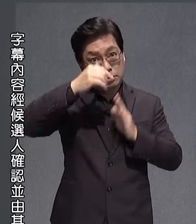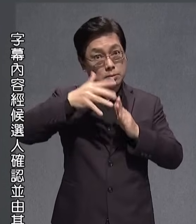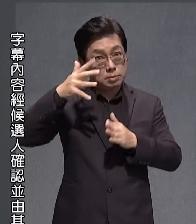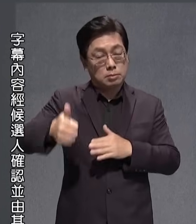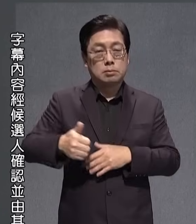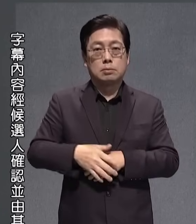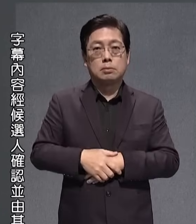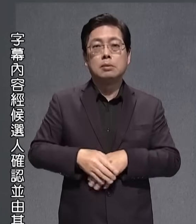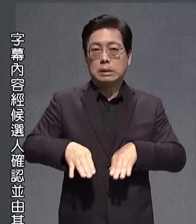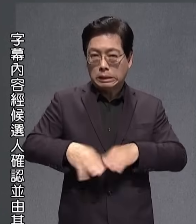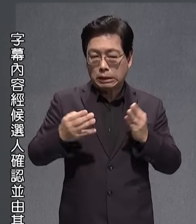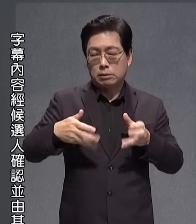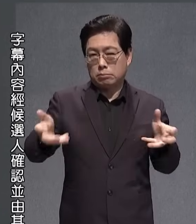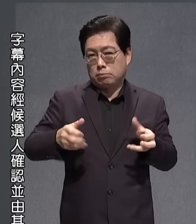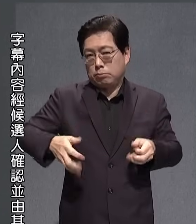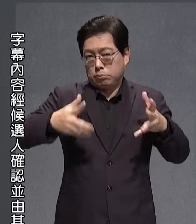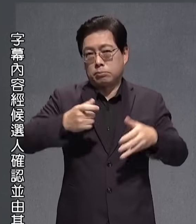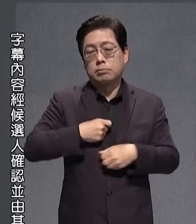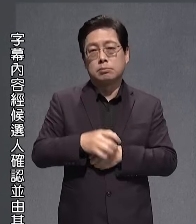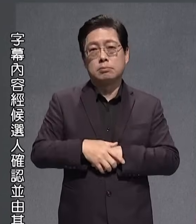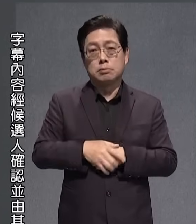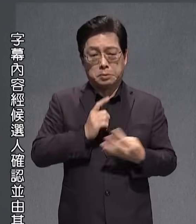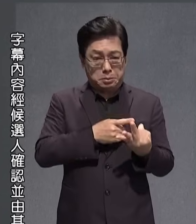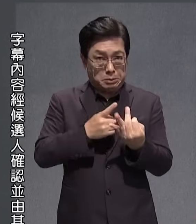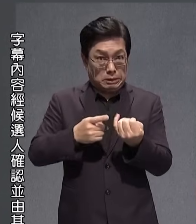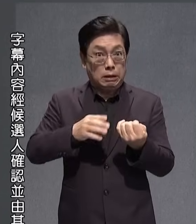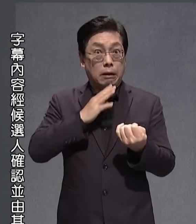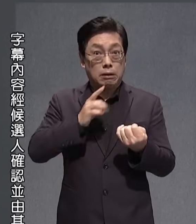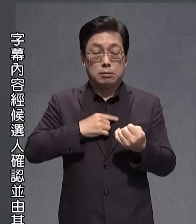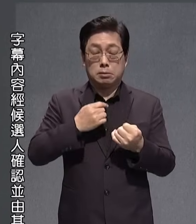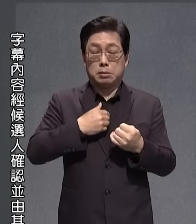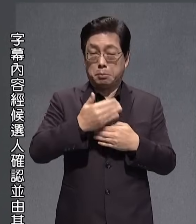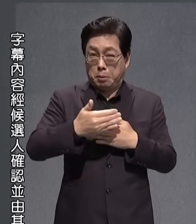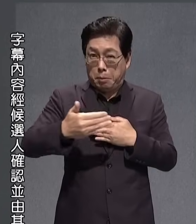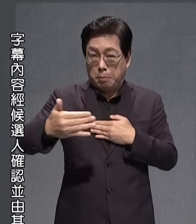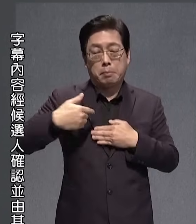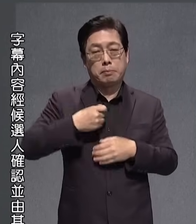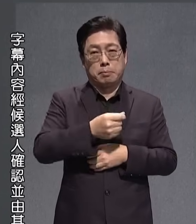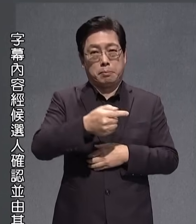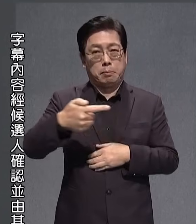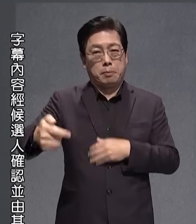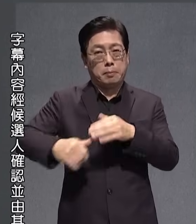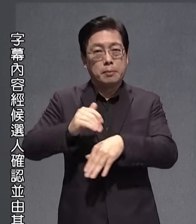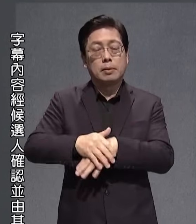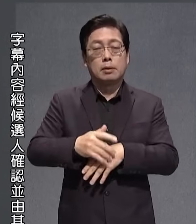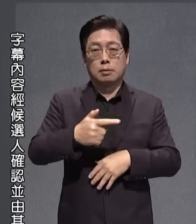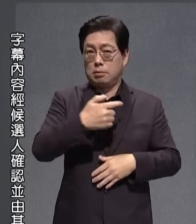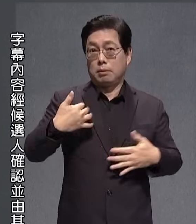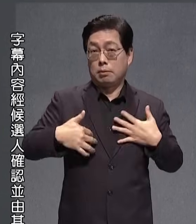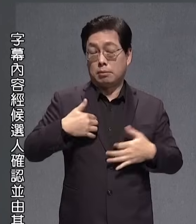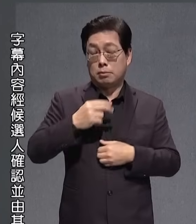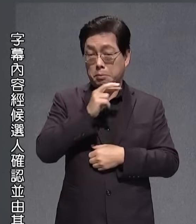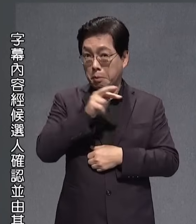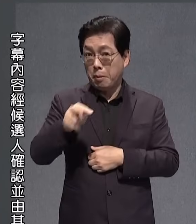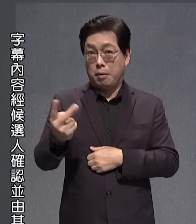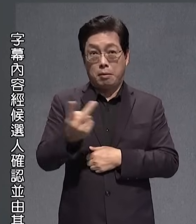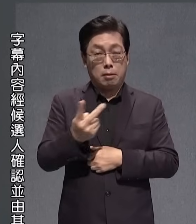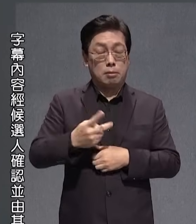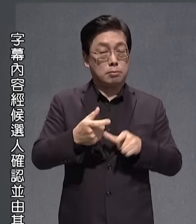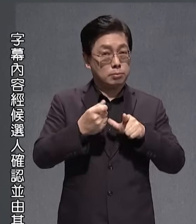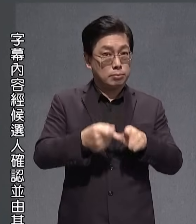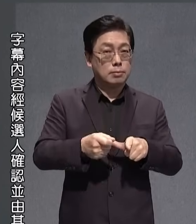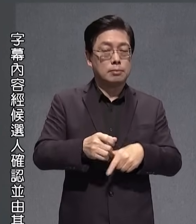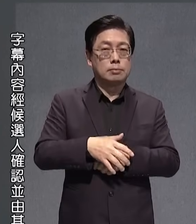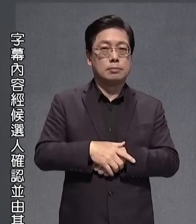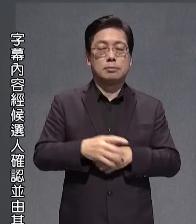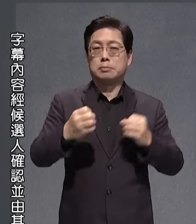也已经要把它盖起来了，这一些都是逐步的推动当中。 那我也很高兴看到两位在这个公开的场合上